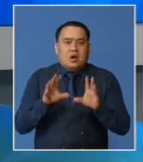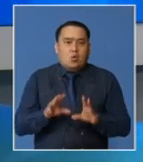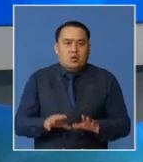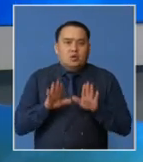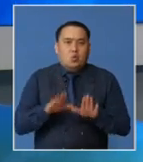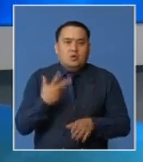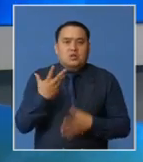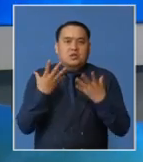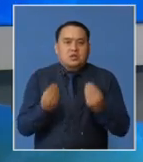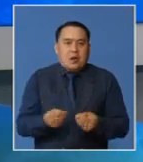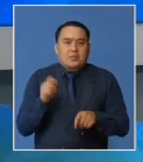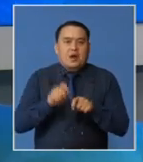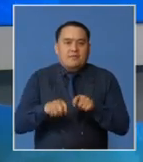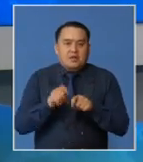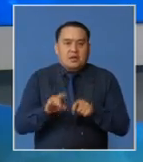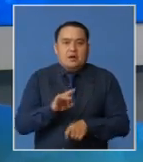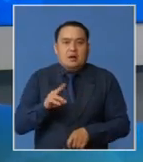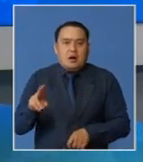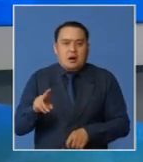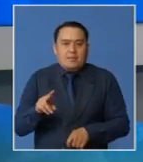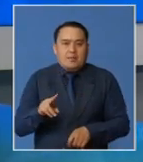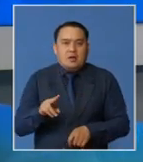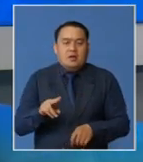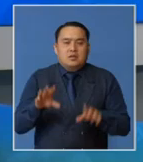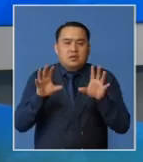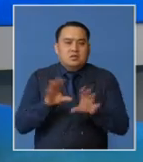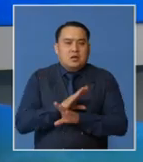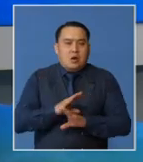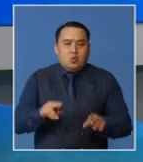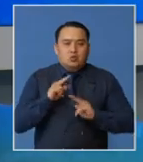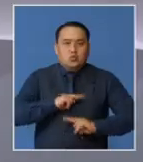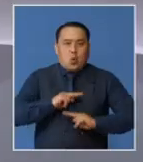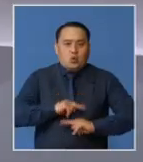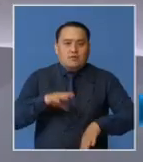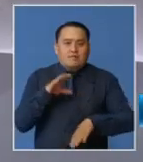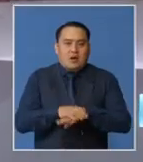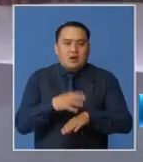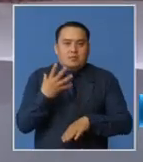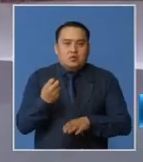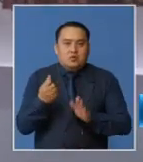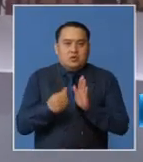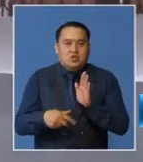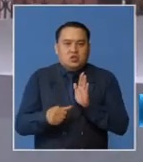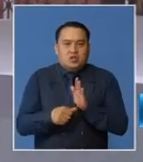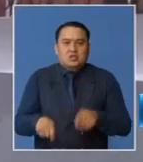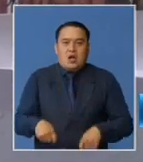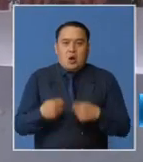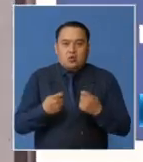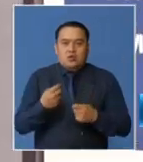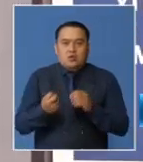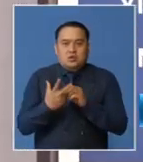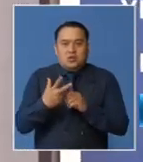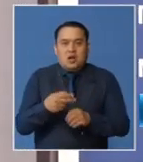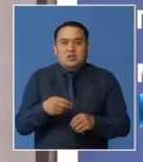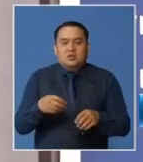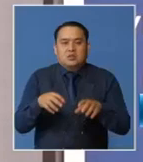законодательства. Только за 3 дня проведения республиканского ОПМ «Нелегал» сотрудниками службы было выявлено 536 нарушений и задержано